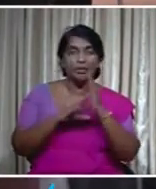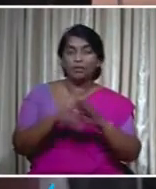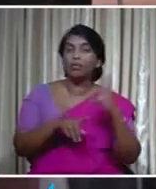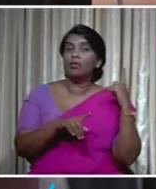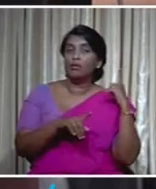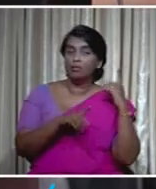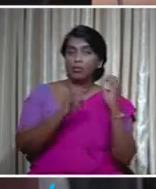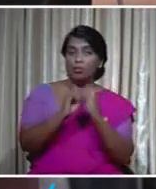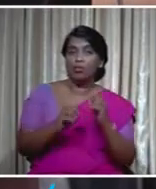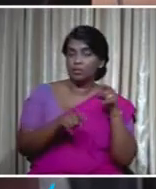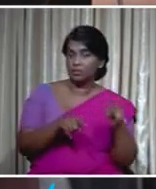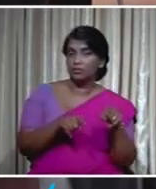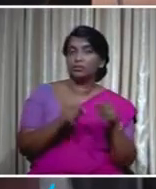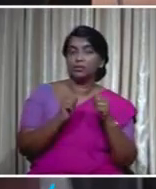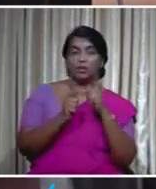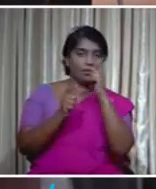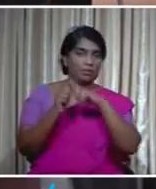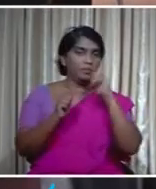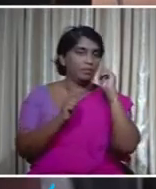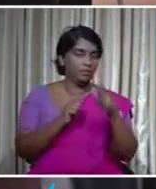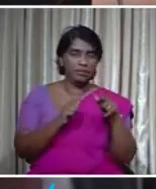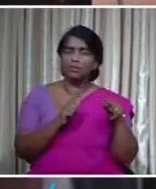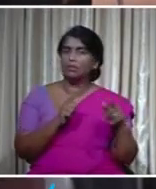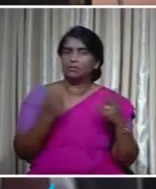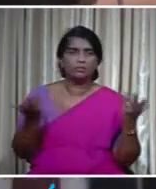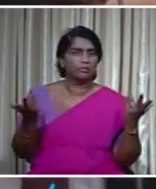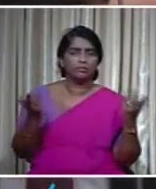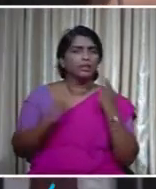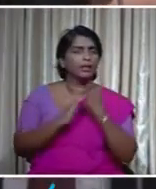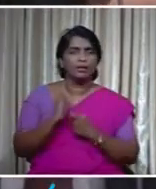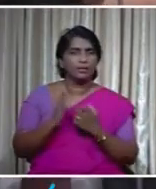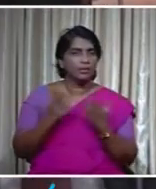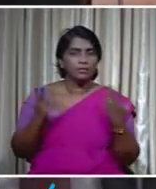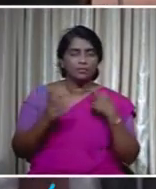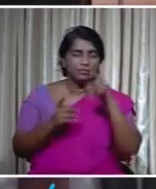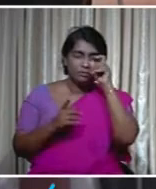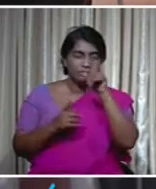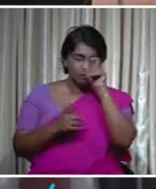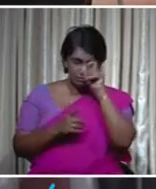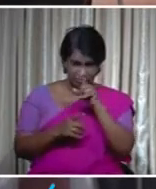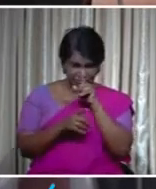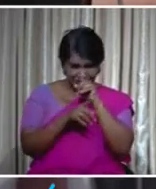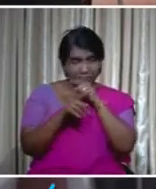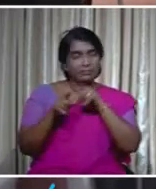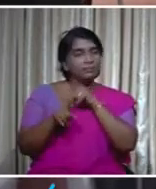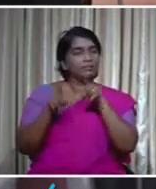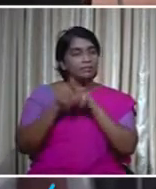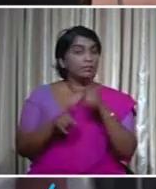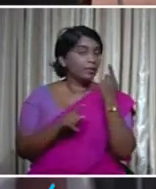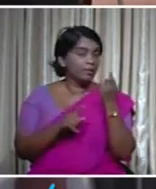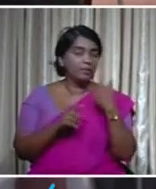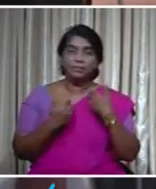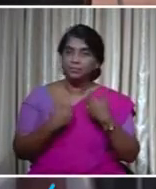இது ஒரு இந்த நாட்டினுடைய எந்த சட்டத்தில் இருக்கிறது? தயவு செய்து சிந்தித்து பாருங்கள். ஏன் நீங்கள் அந்த காசை கல்வி அமைச்சுக்குள்ளே எடுத்து